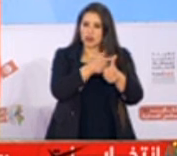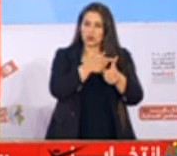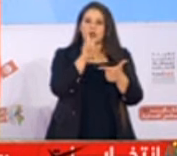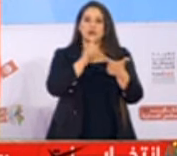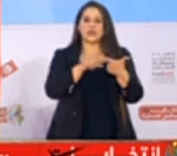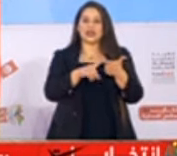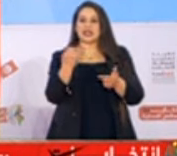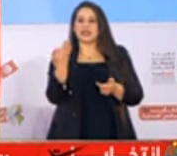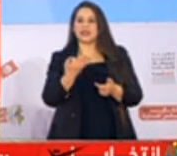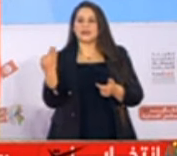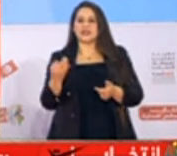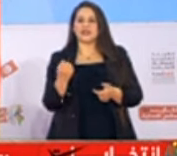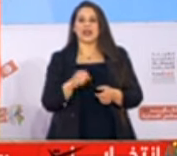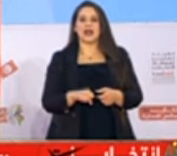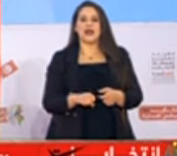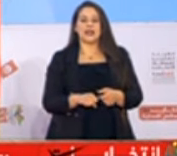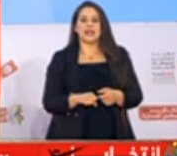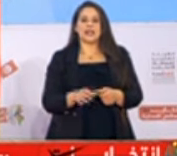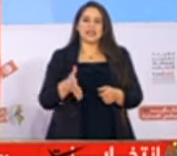كانت